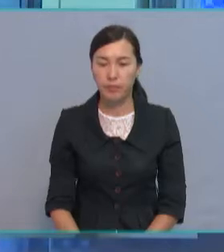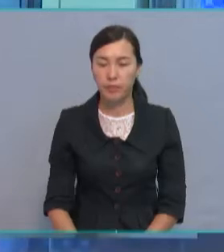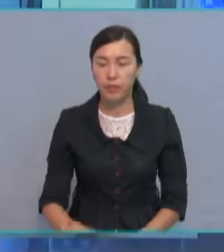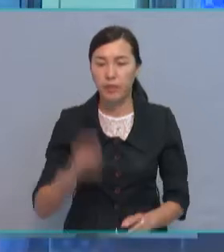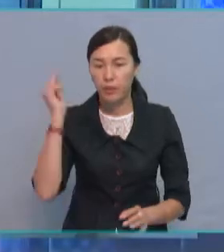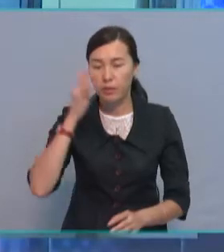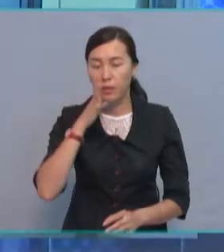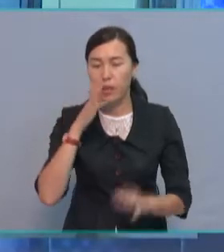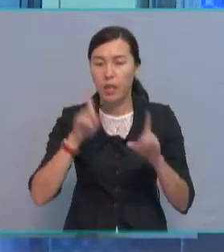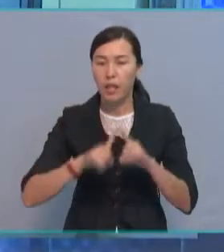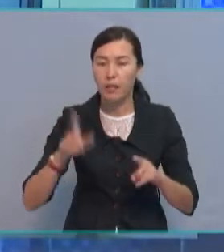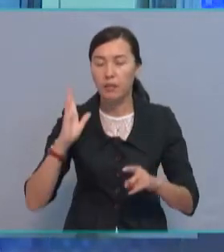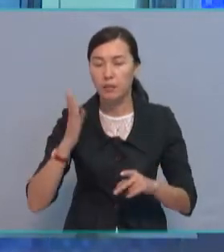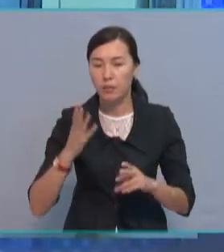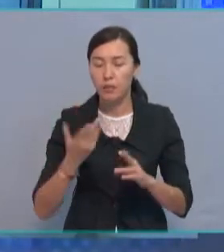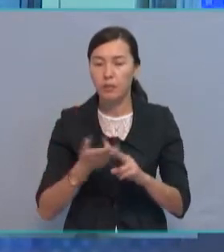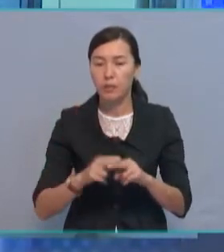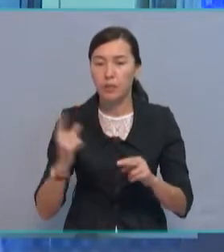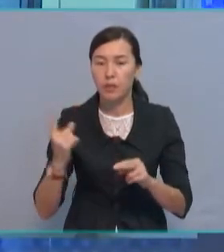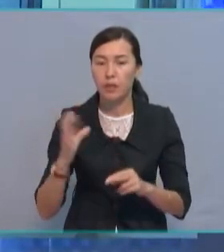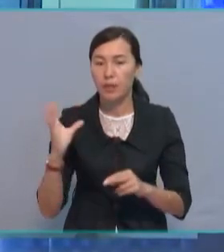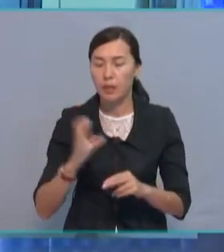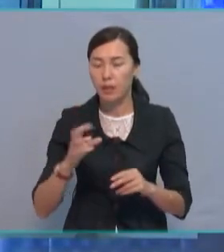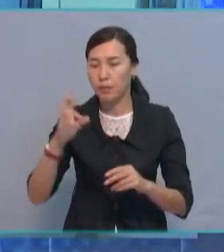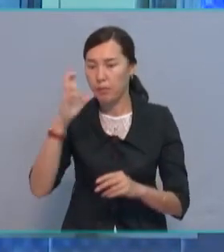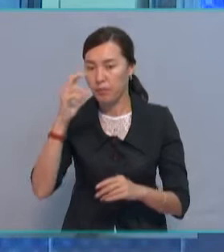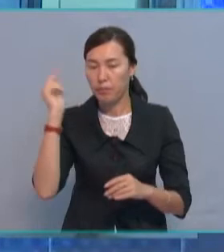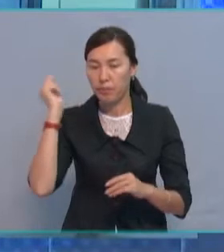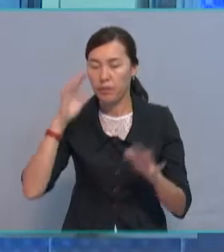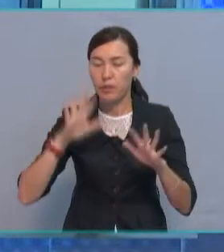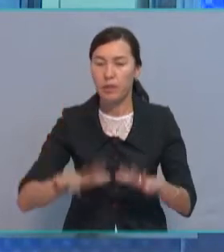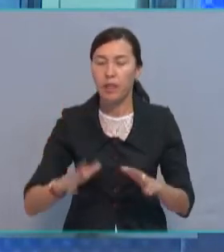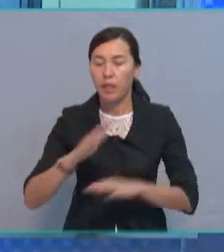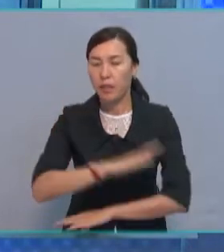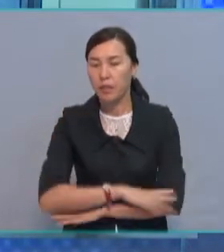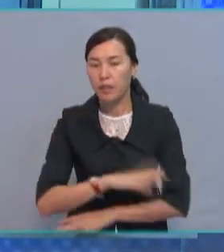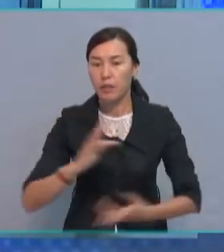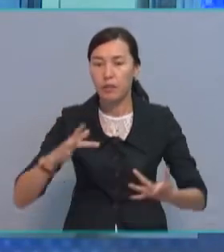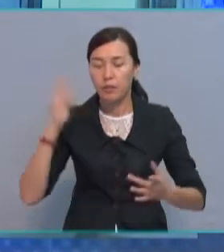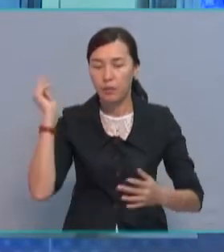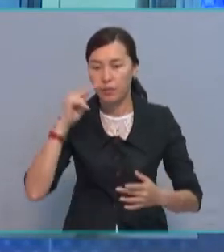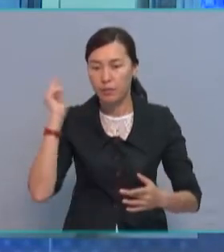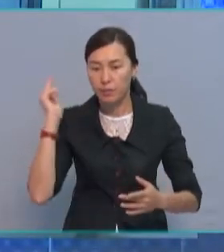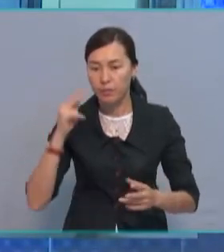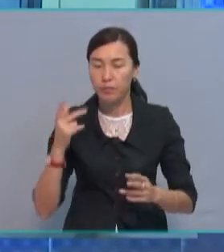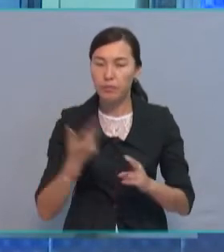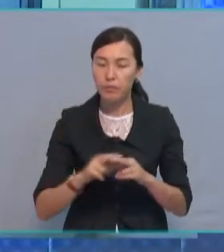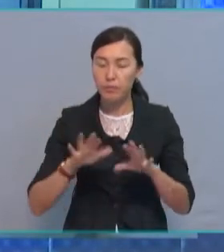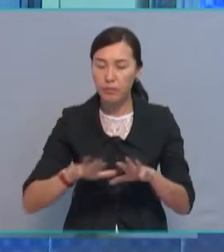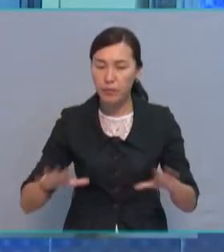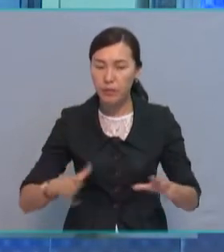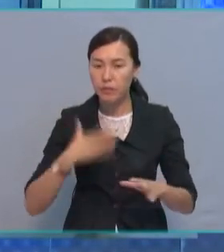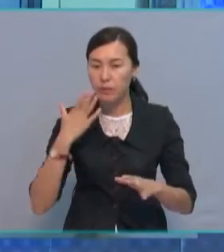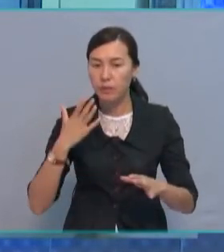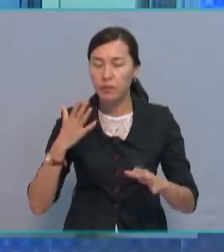Биылғы оқушылы ерекше болғалы тұр. Себебі бірінші қыркүйекте еліміздегі білім ұяларында сабақтар қашықтықтан оқытылады. Яғни шәкірттер